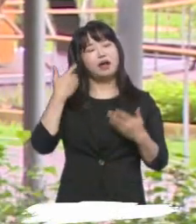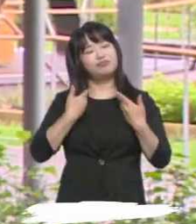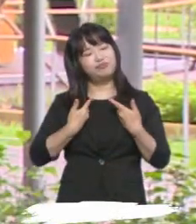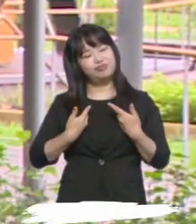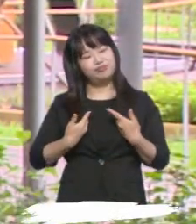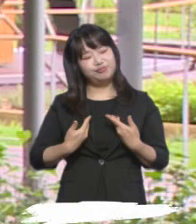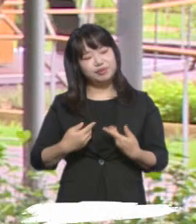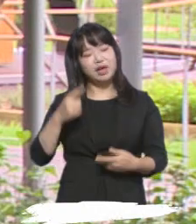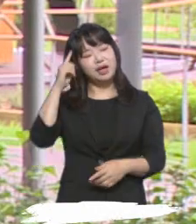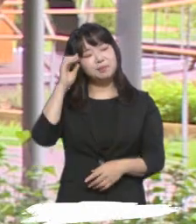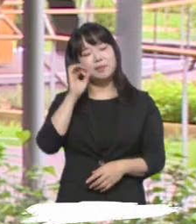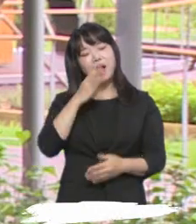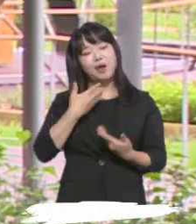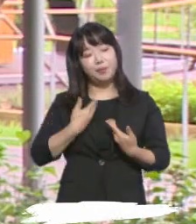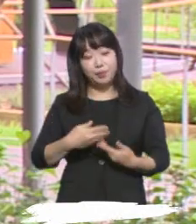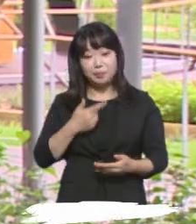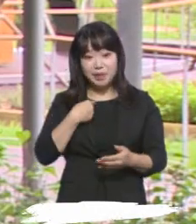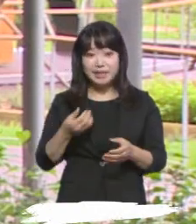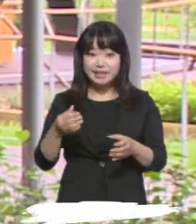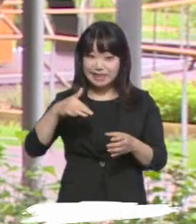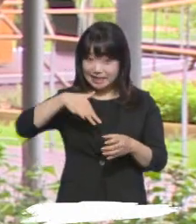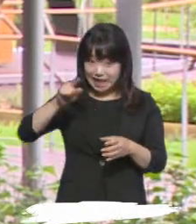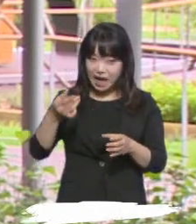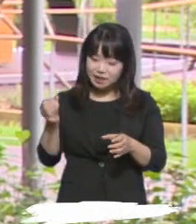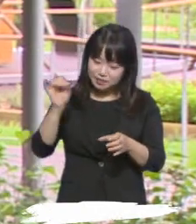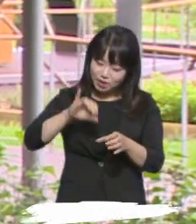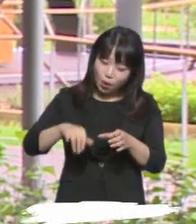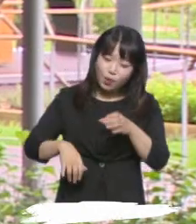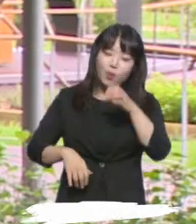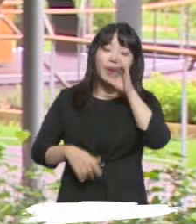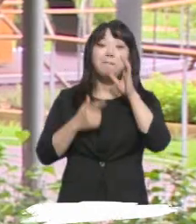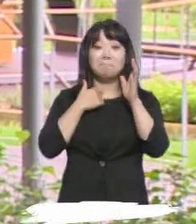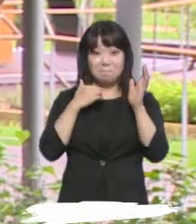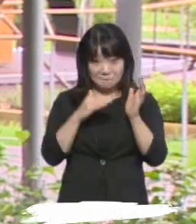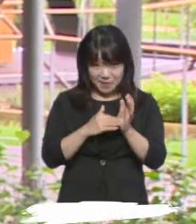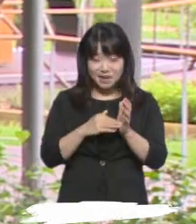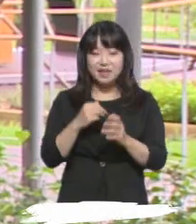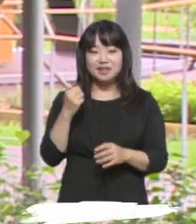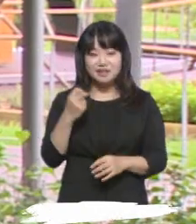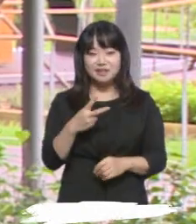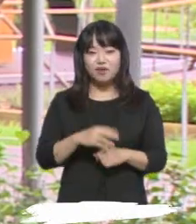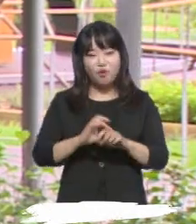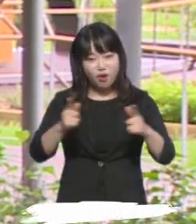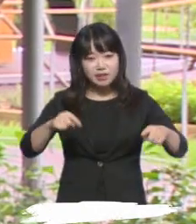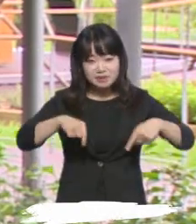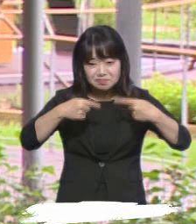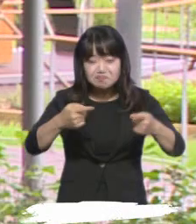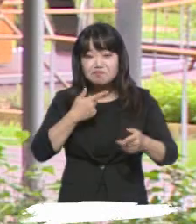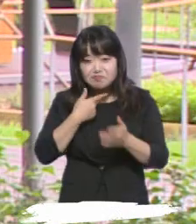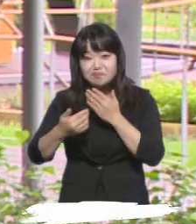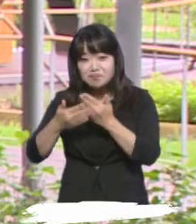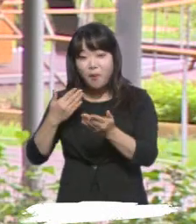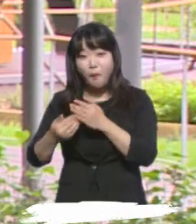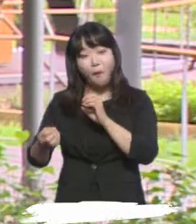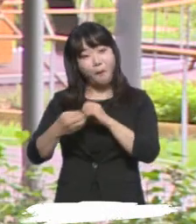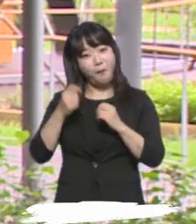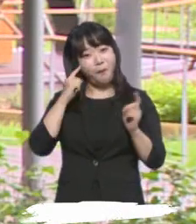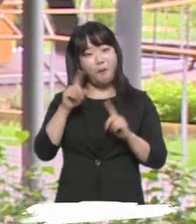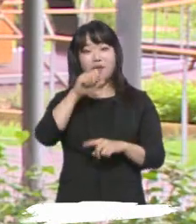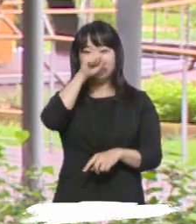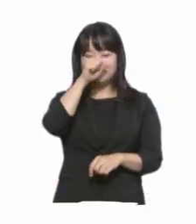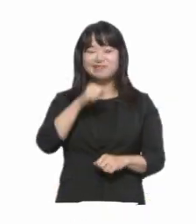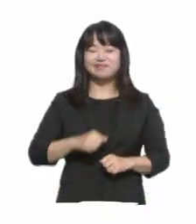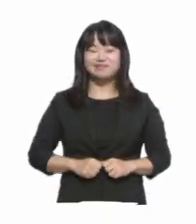그다음에 차도 마시고 여러 가지 좀 프로그램을 참여를 했는데 상당히 괜찮았던 것